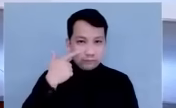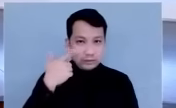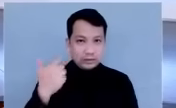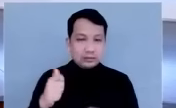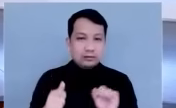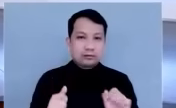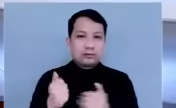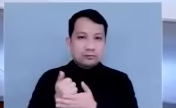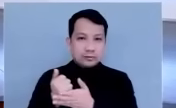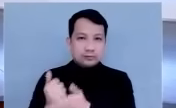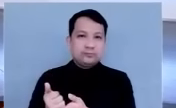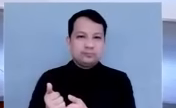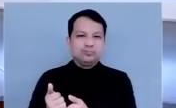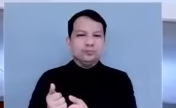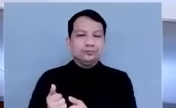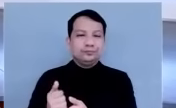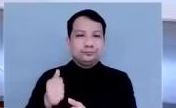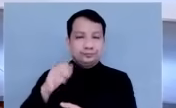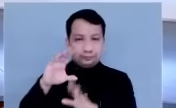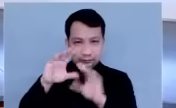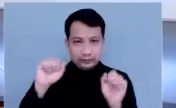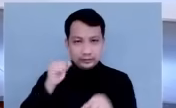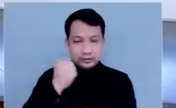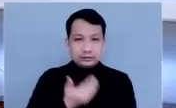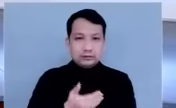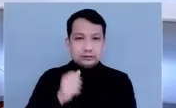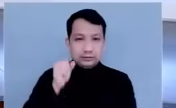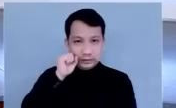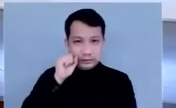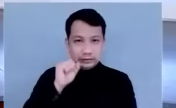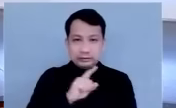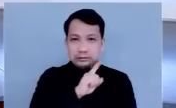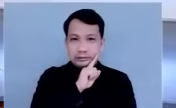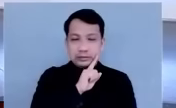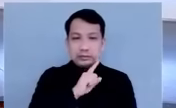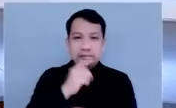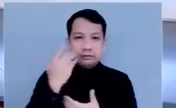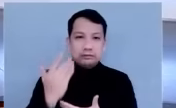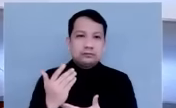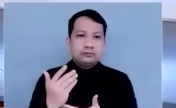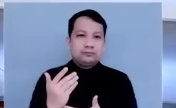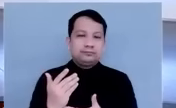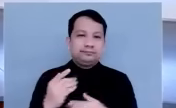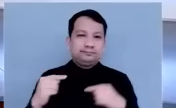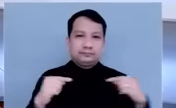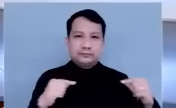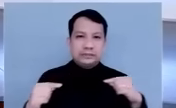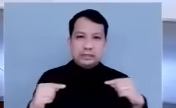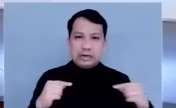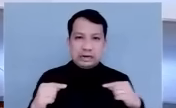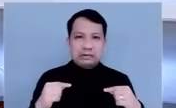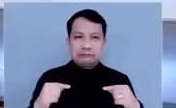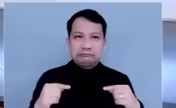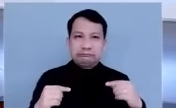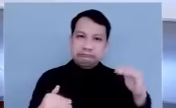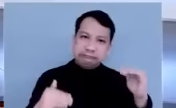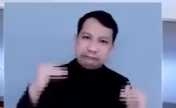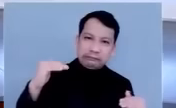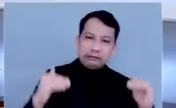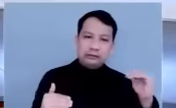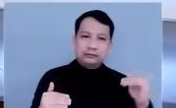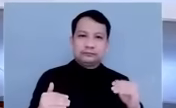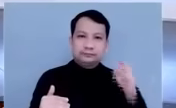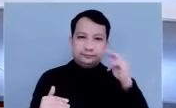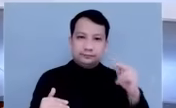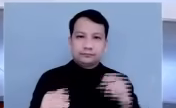tulong ni Presidential Daughter Sara Duterte. At mula noon, init-lamig na ang dalawang pamilya. Si Alvarez